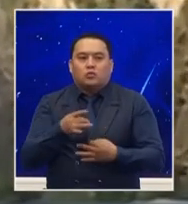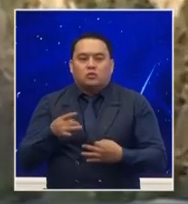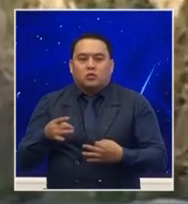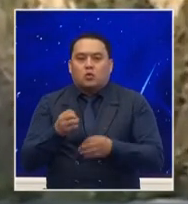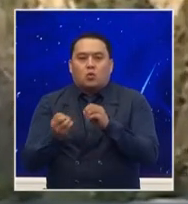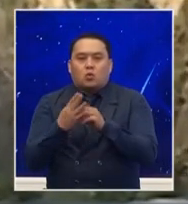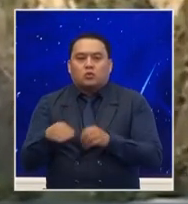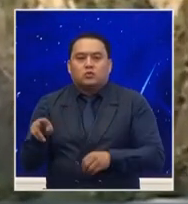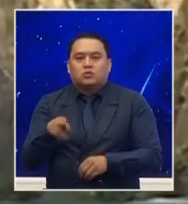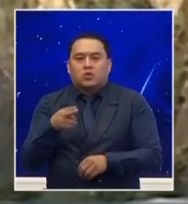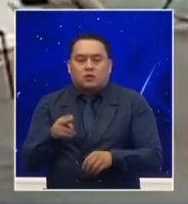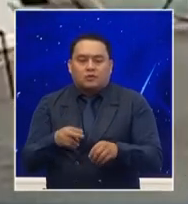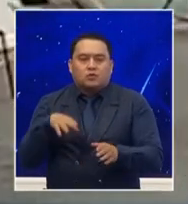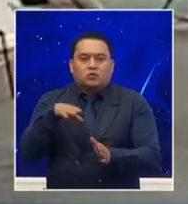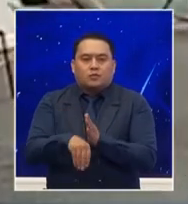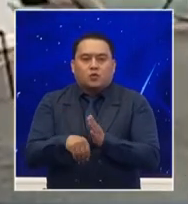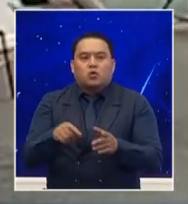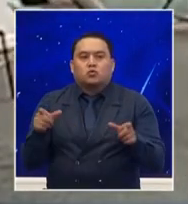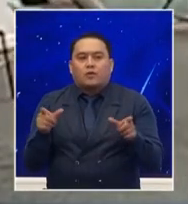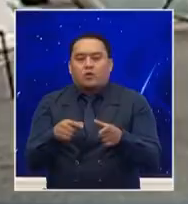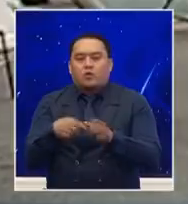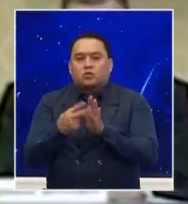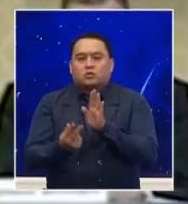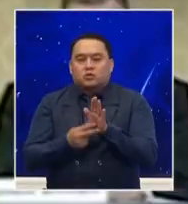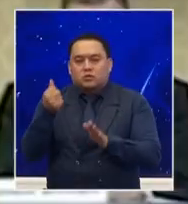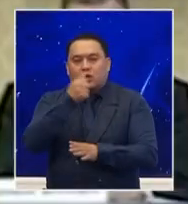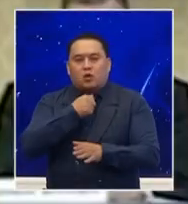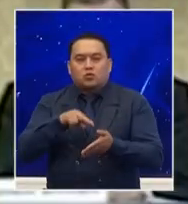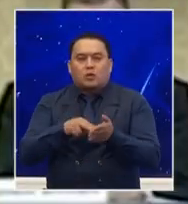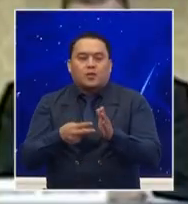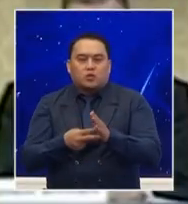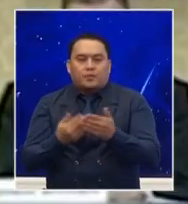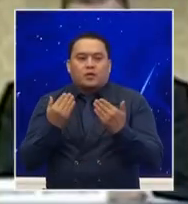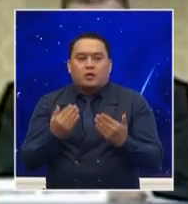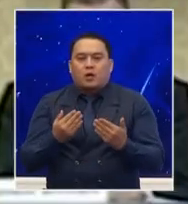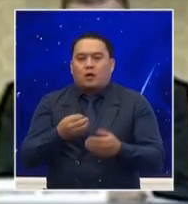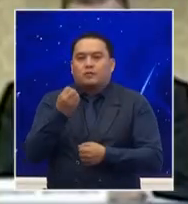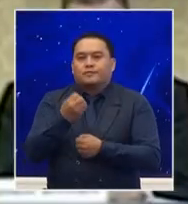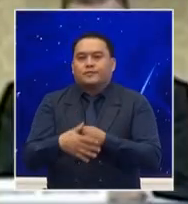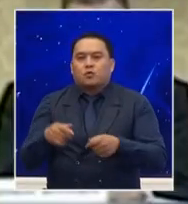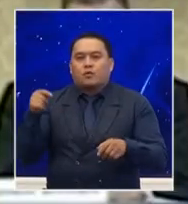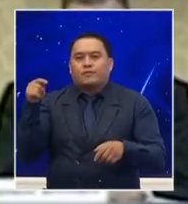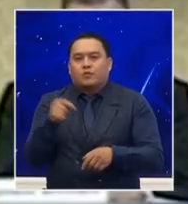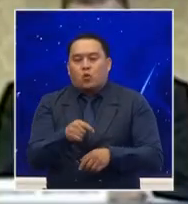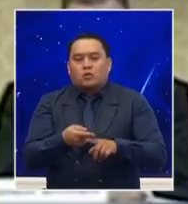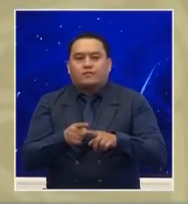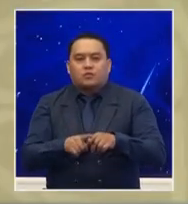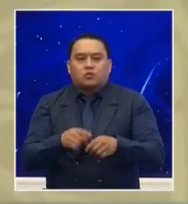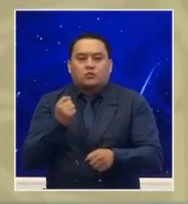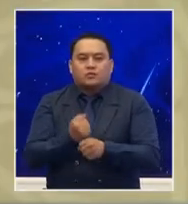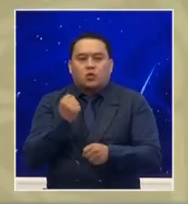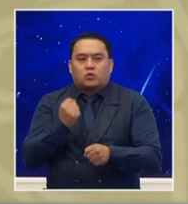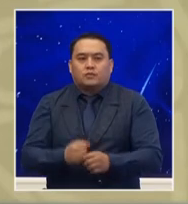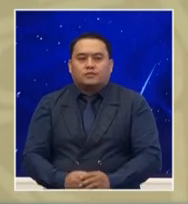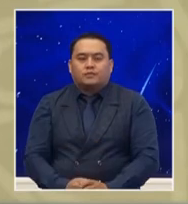14 желтоқсаннан бастап күшіне енеді. Қаңтардың 18-іне дейін жалғасады деген жоспар бар. Қазір Бакуге кіру шектеліп, карантин шаралары күшейтілді.